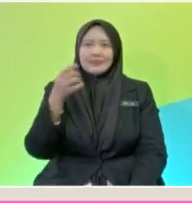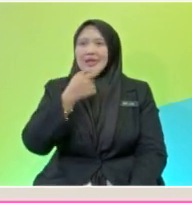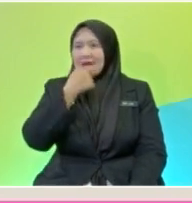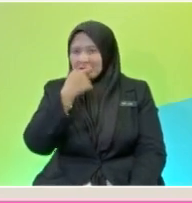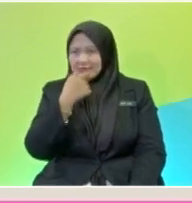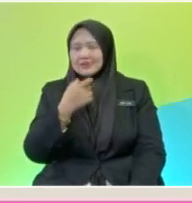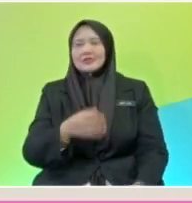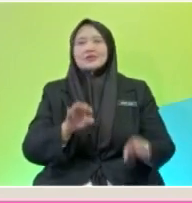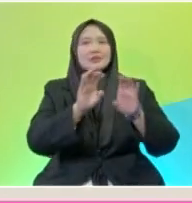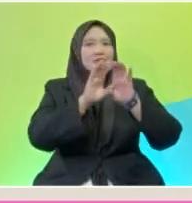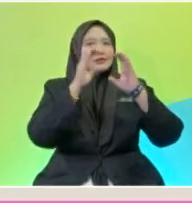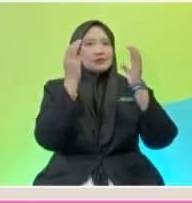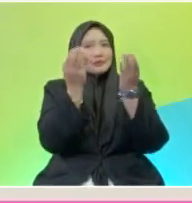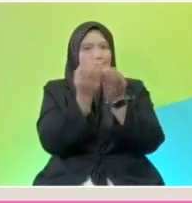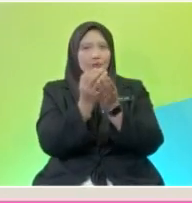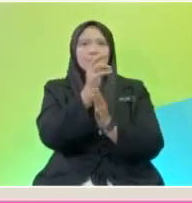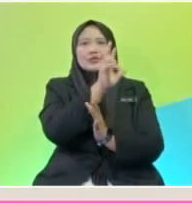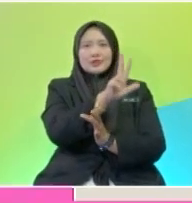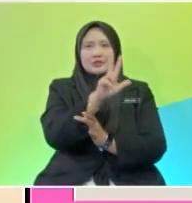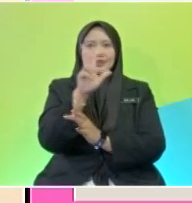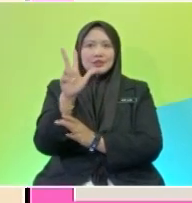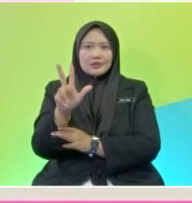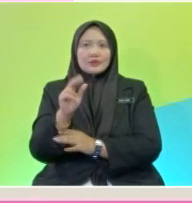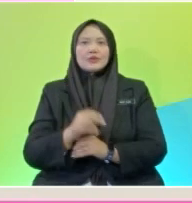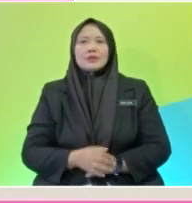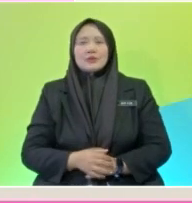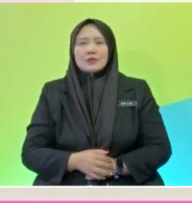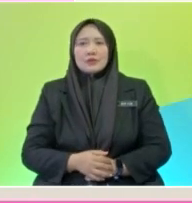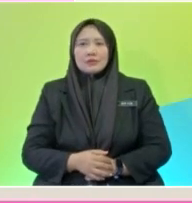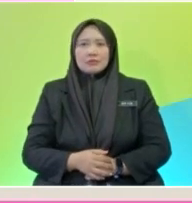dikumpul tiga tiga jadi kita kumpul segitiga